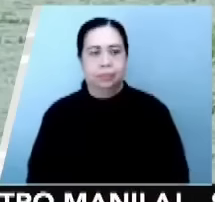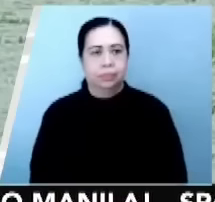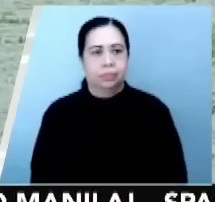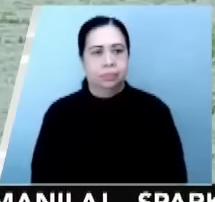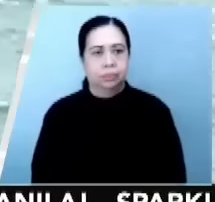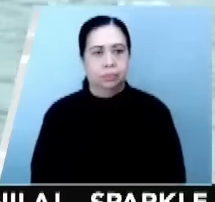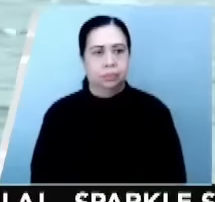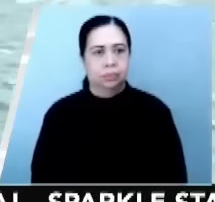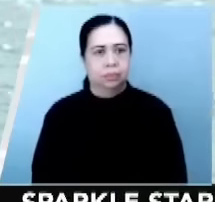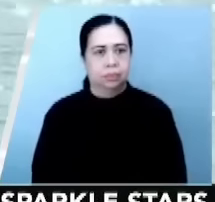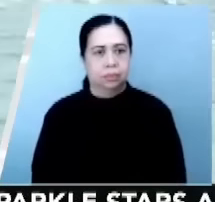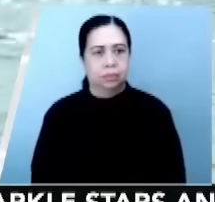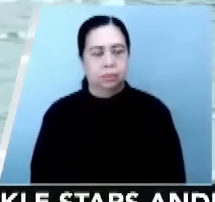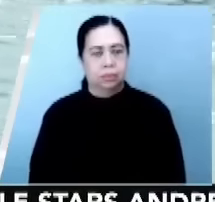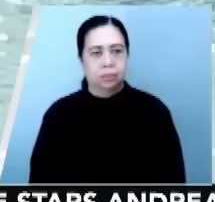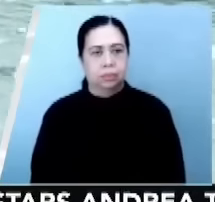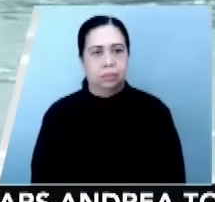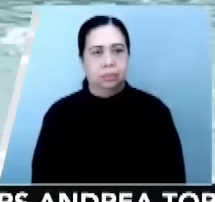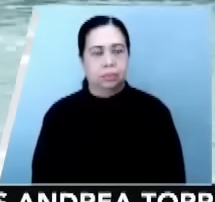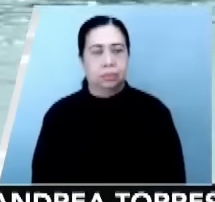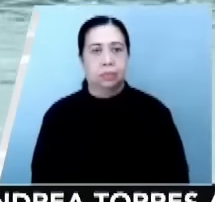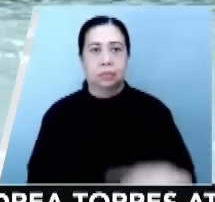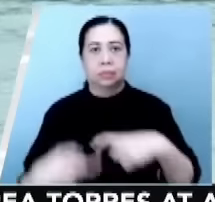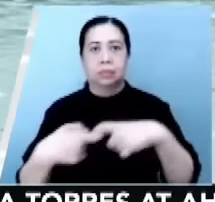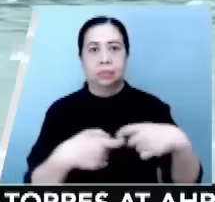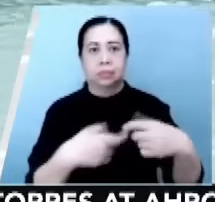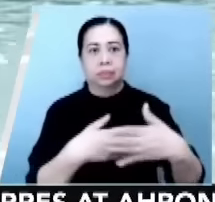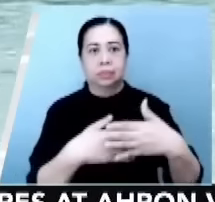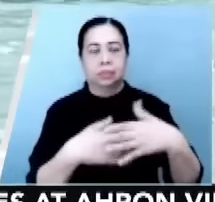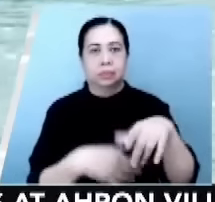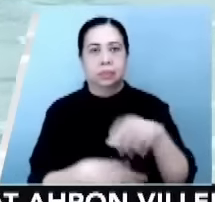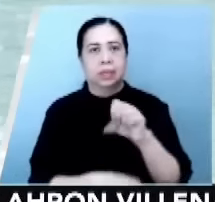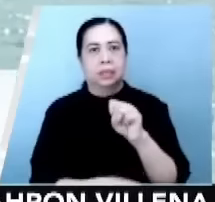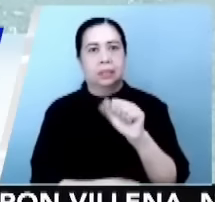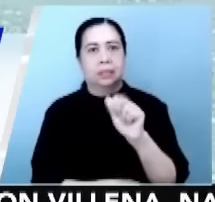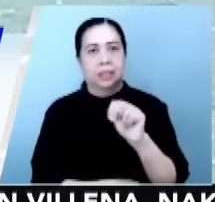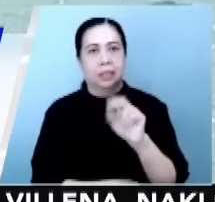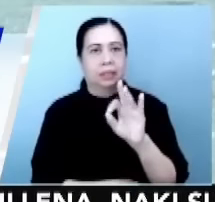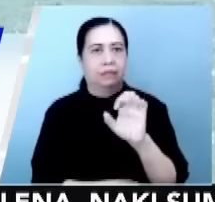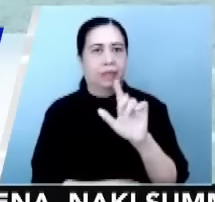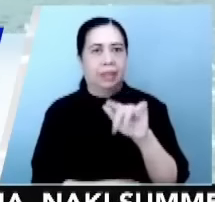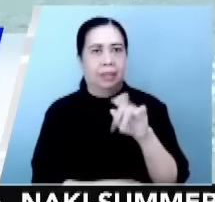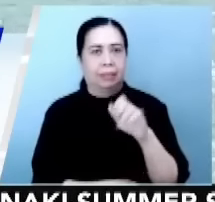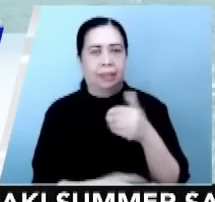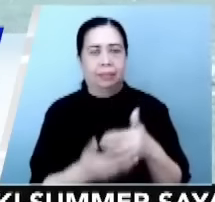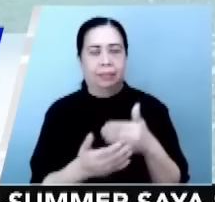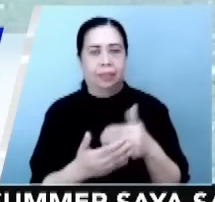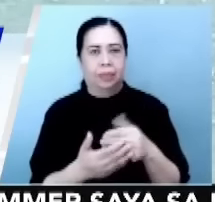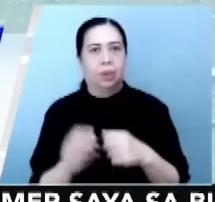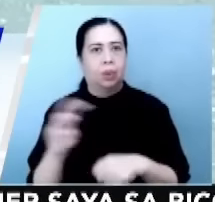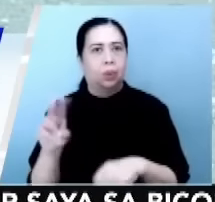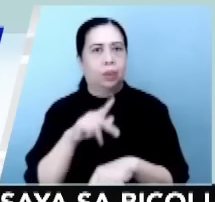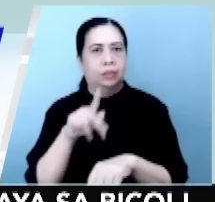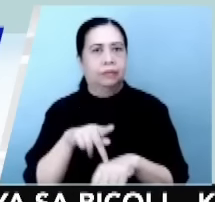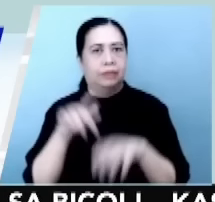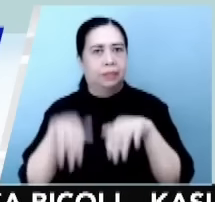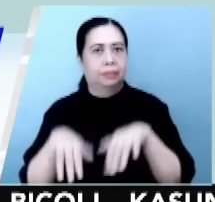Cruz nakaangkla malapit sa dalampasigan ng San Felipe zambale sa West philippin Sea ang isang chalon registered na